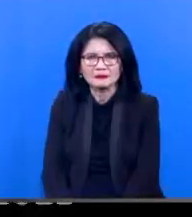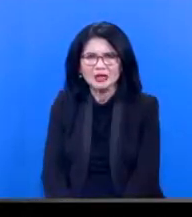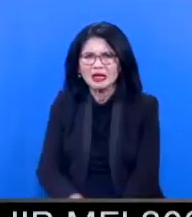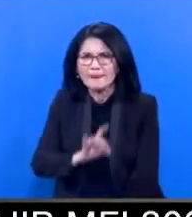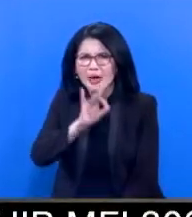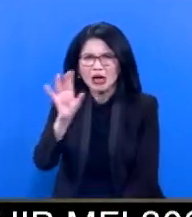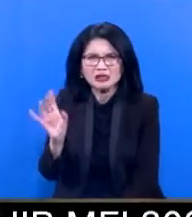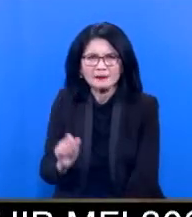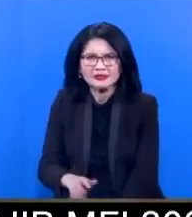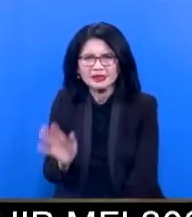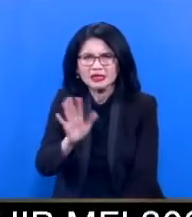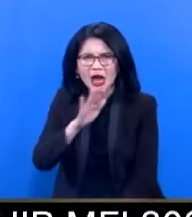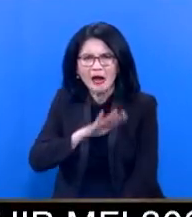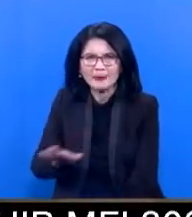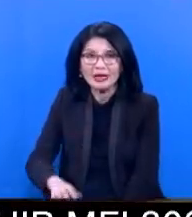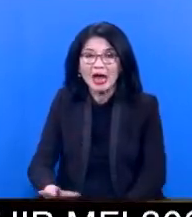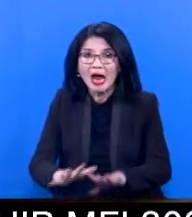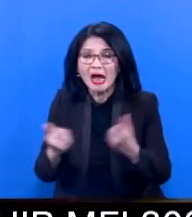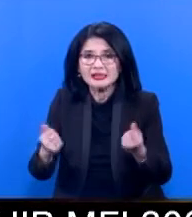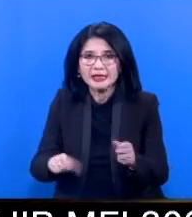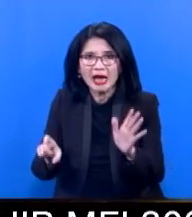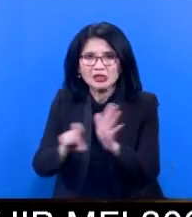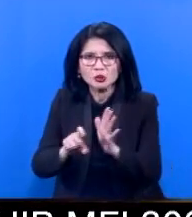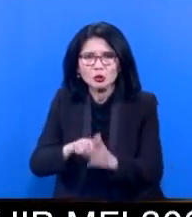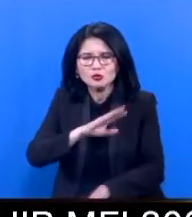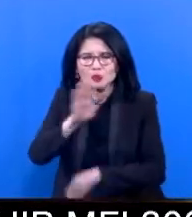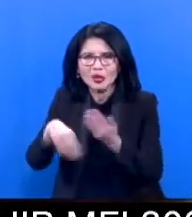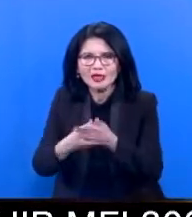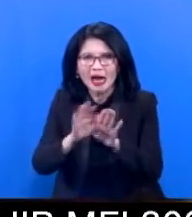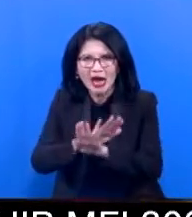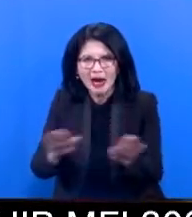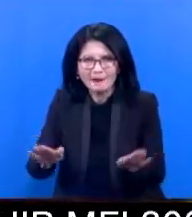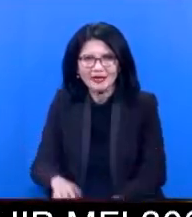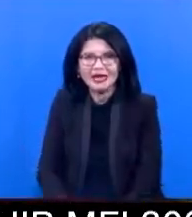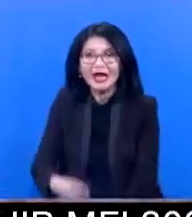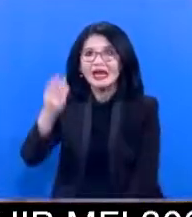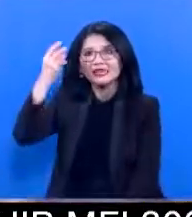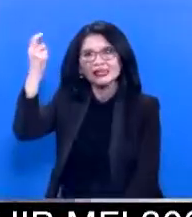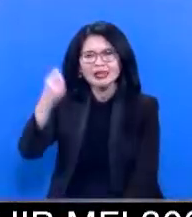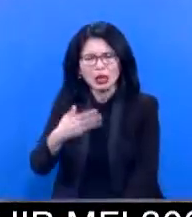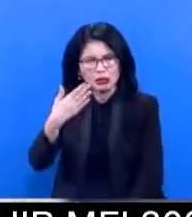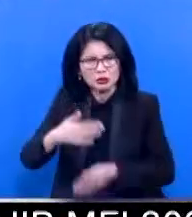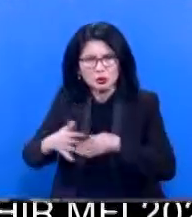yellow. Hasilnya, seluruh sampel dinyatakan aman. Rencananya BPOM akan terus menggelar